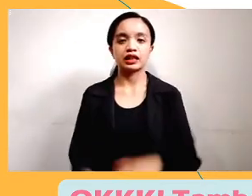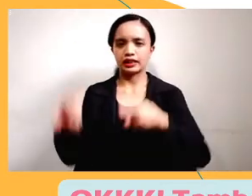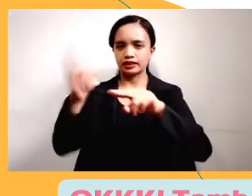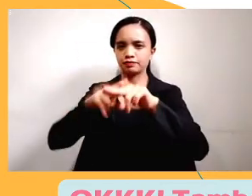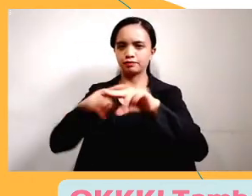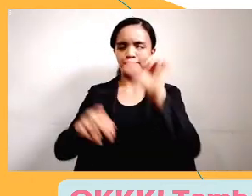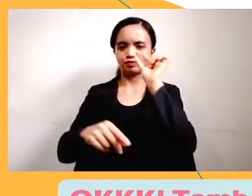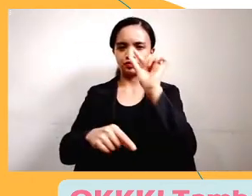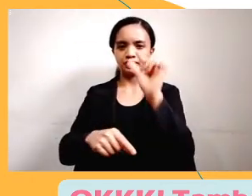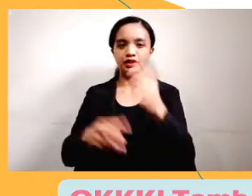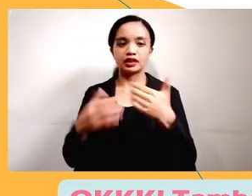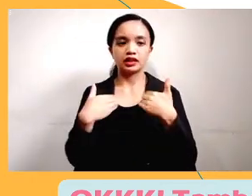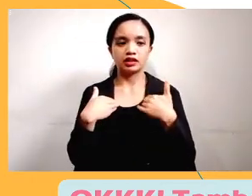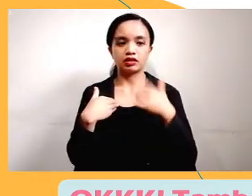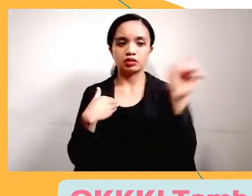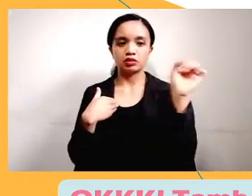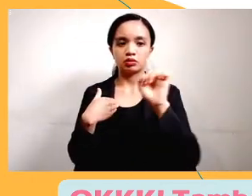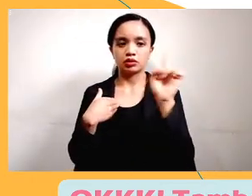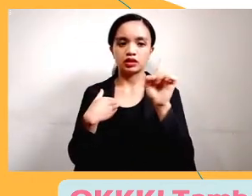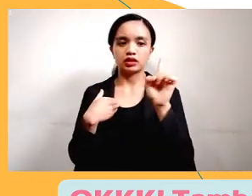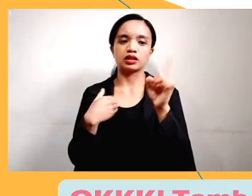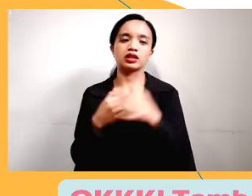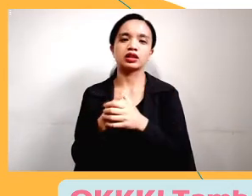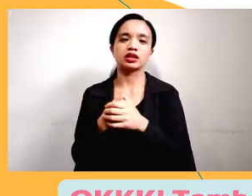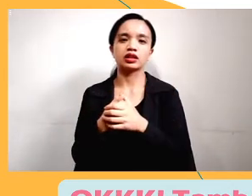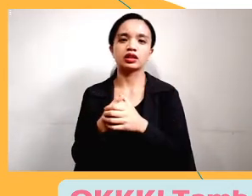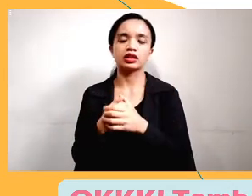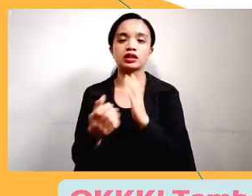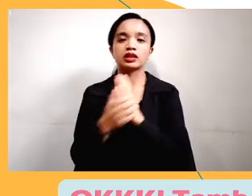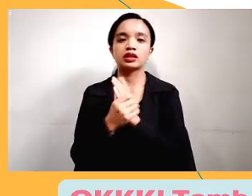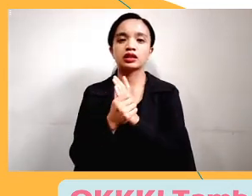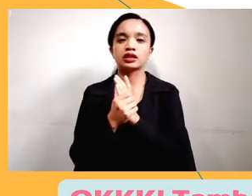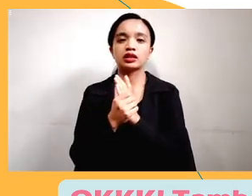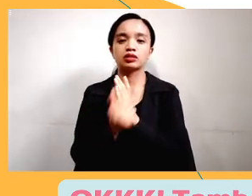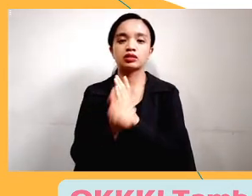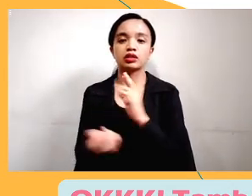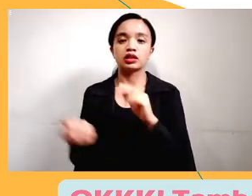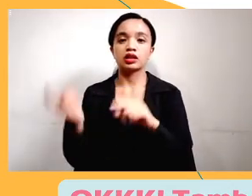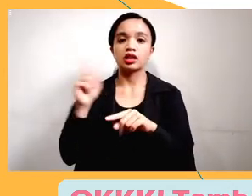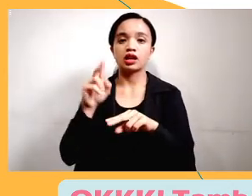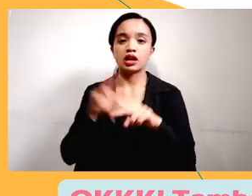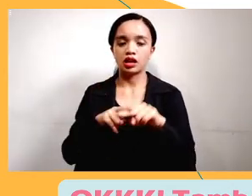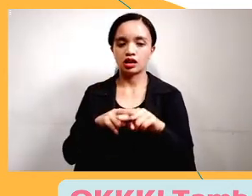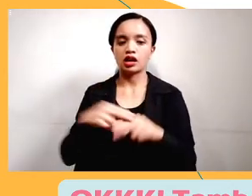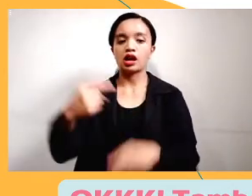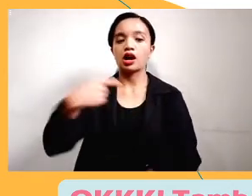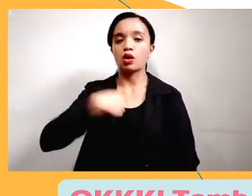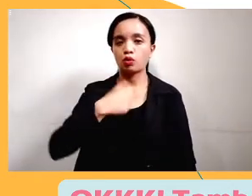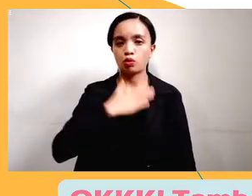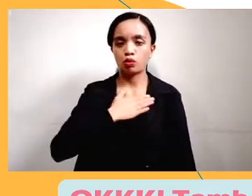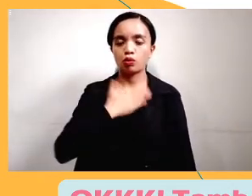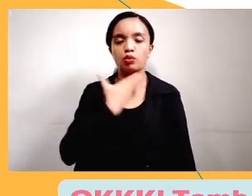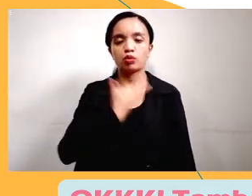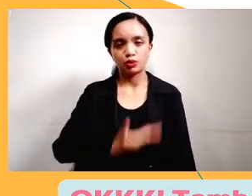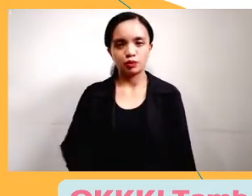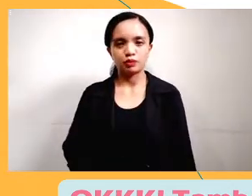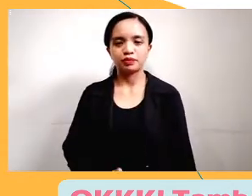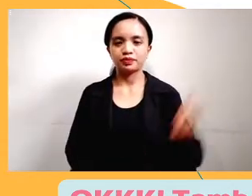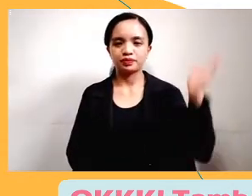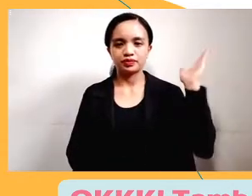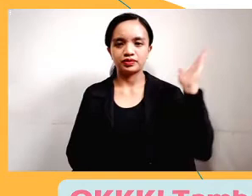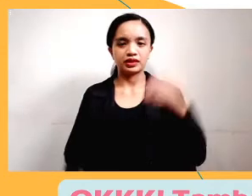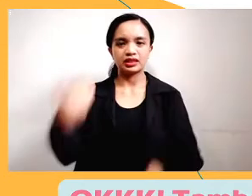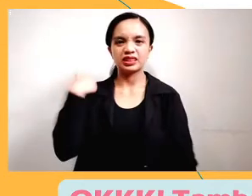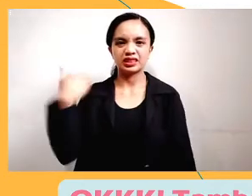pa natin ng mas malaki pa na scale ang ako, ang gutom. Ang gutom. Kasi wala pa tayong gutom